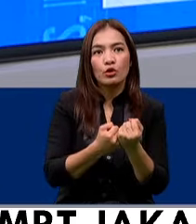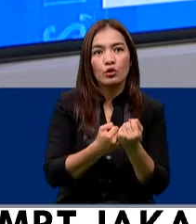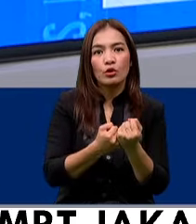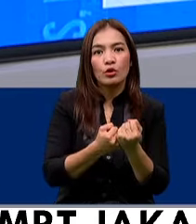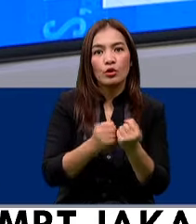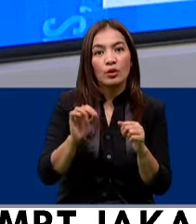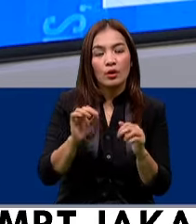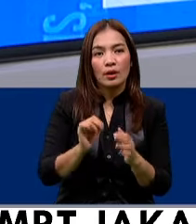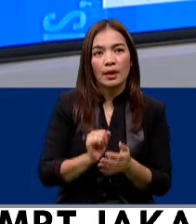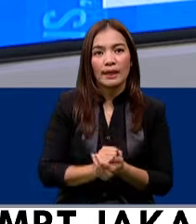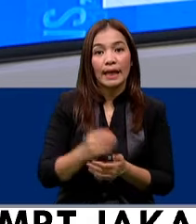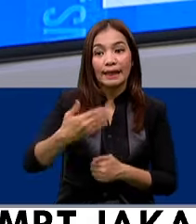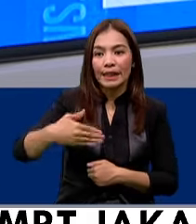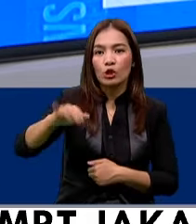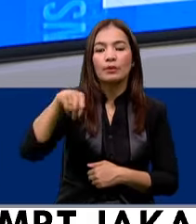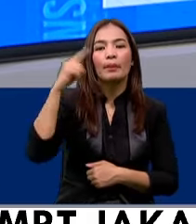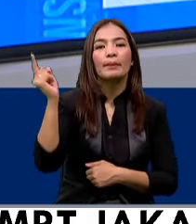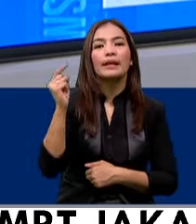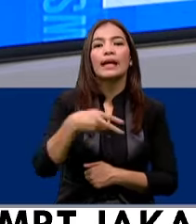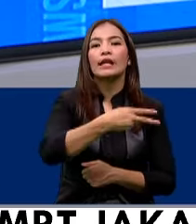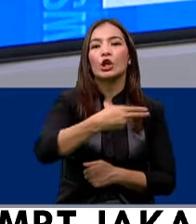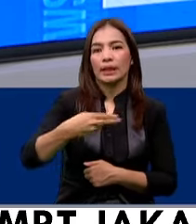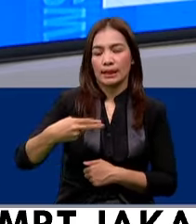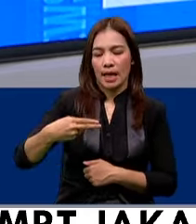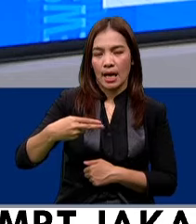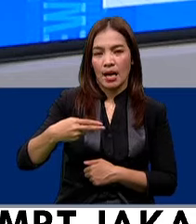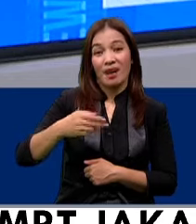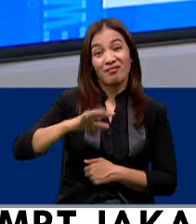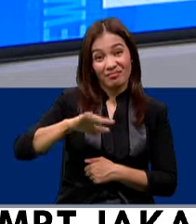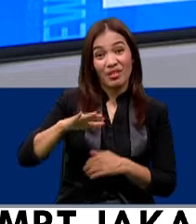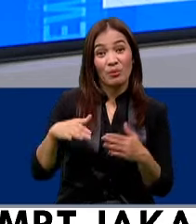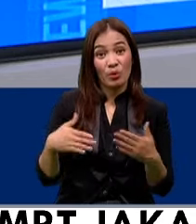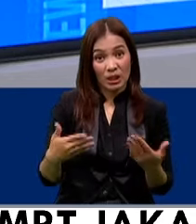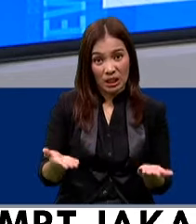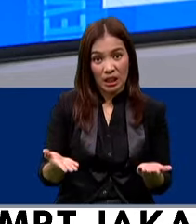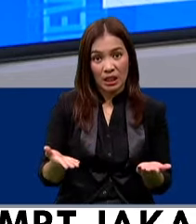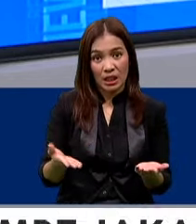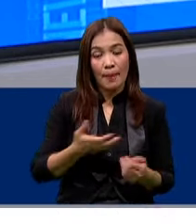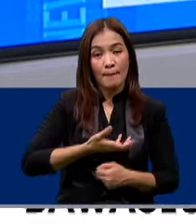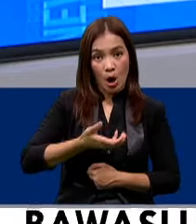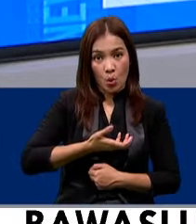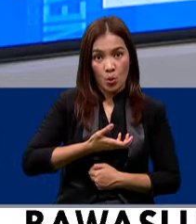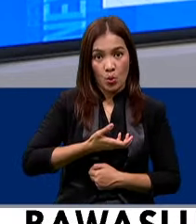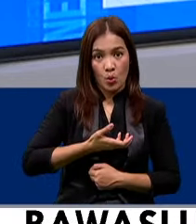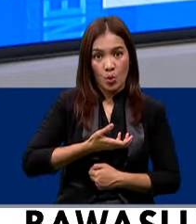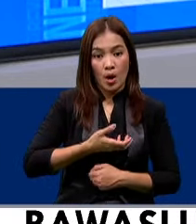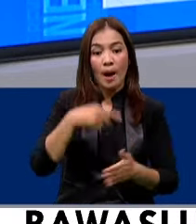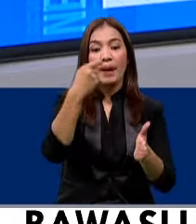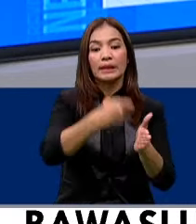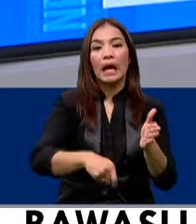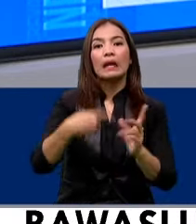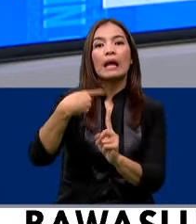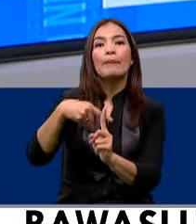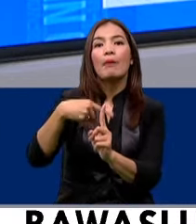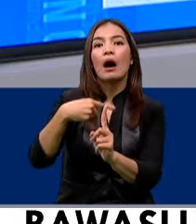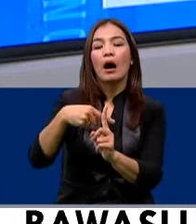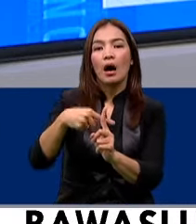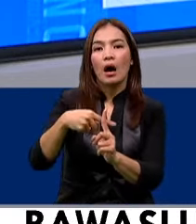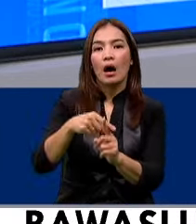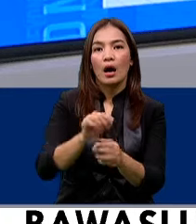kemungkinan akan meneruskan pemerintahan Indonesia apa mungkin mereka mau ditingkatkan pajaknya Mas Fitra dan